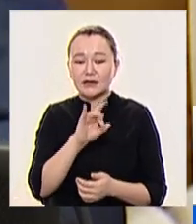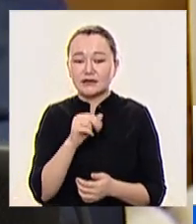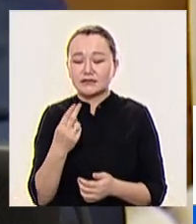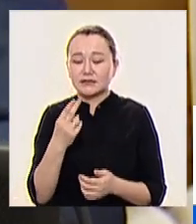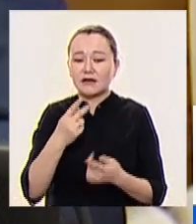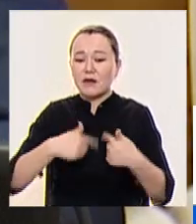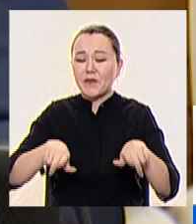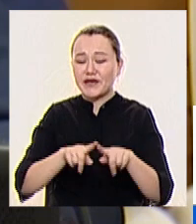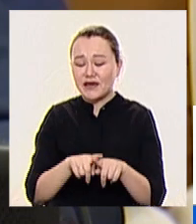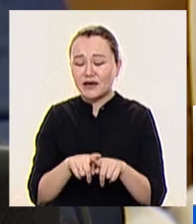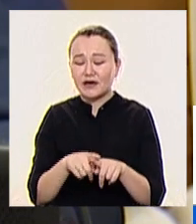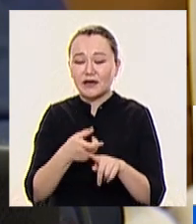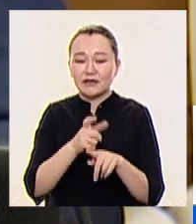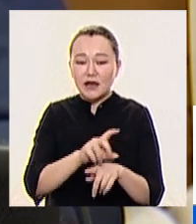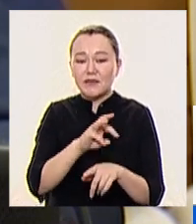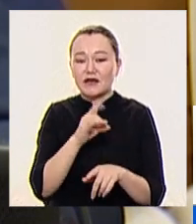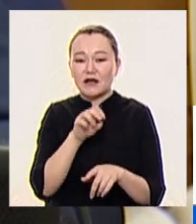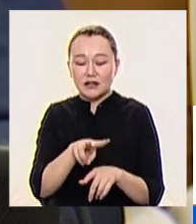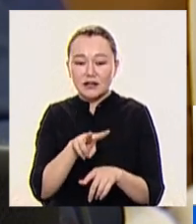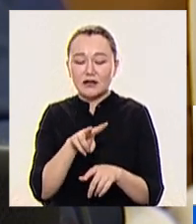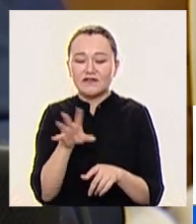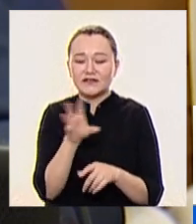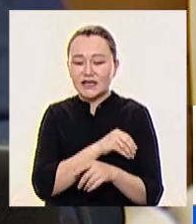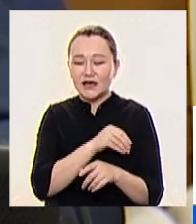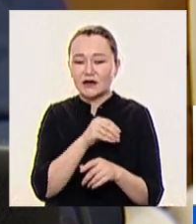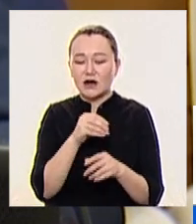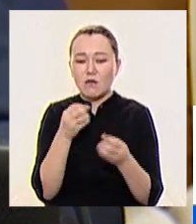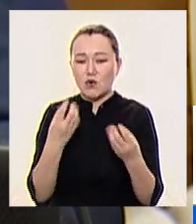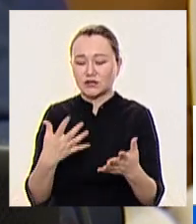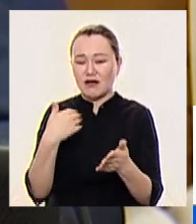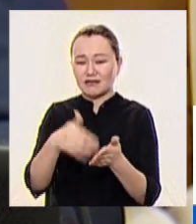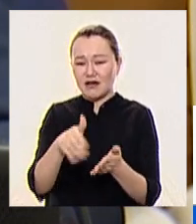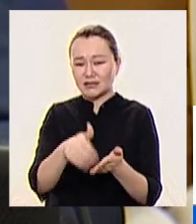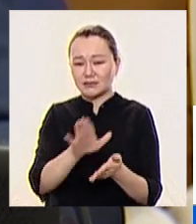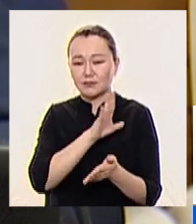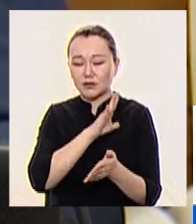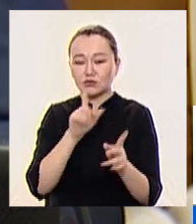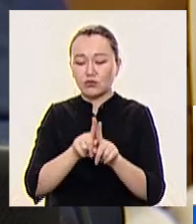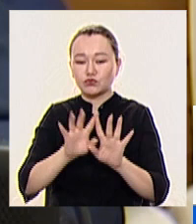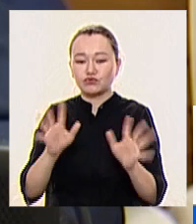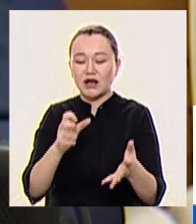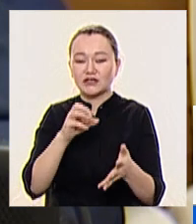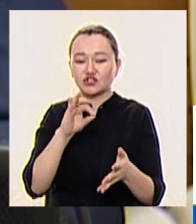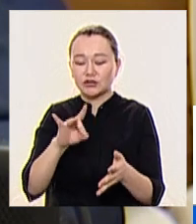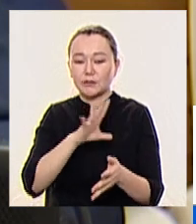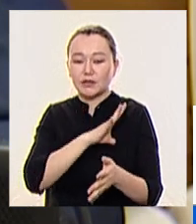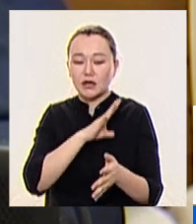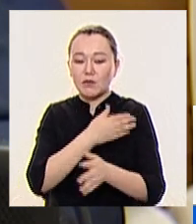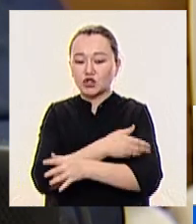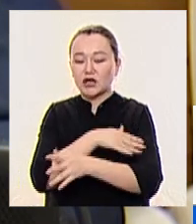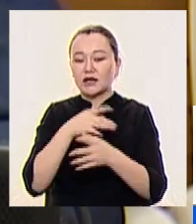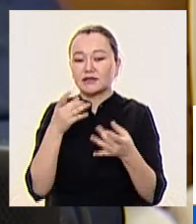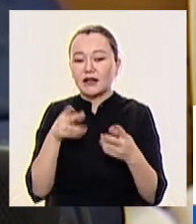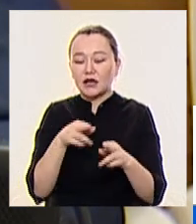транснациональная компания, выжав из металлургического комбината все ресурсы, попросту отказывались от них. Так произошло в Алжире, Тринидаде, Польше и ряде других